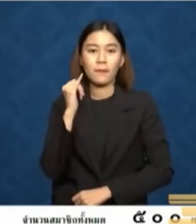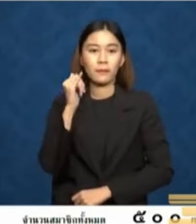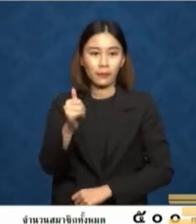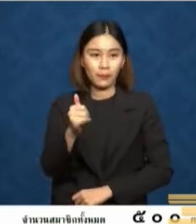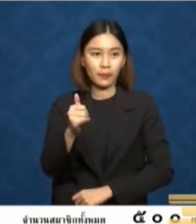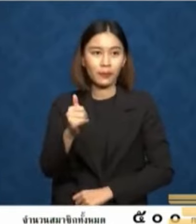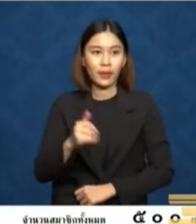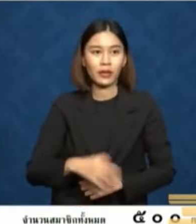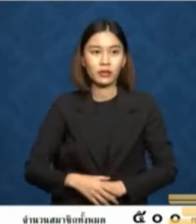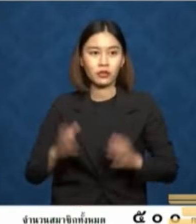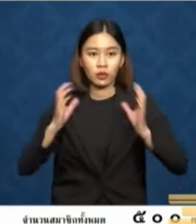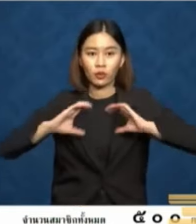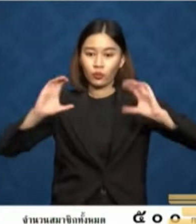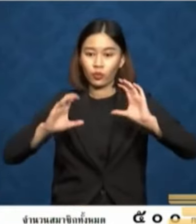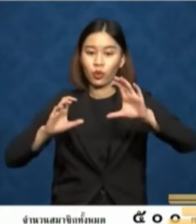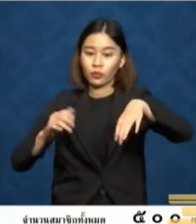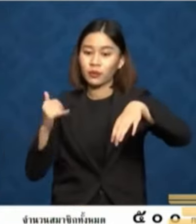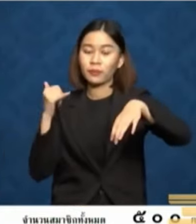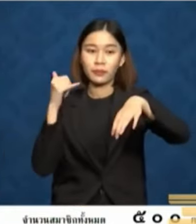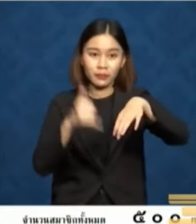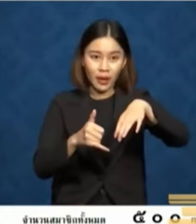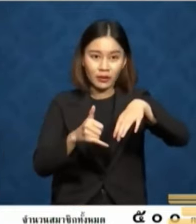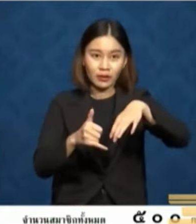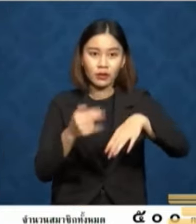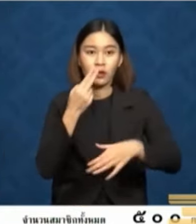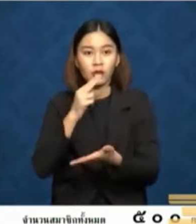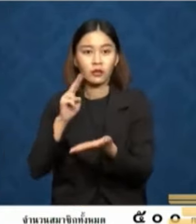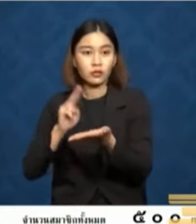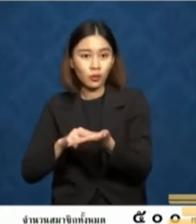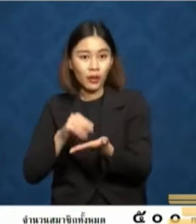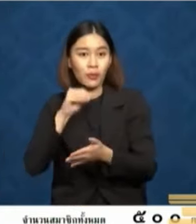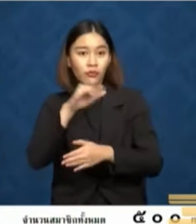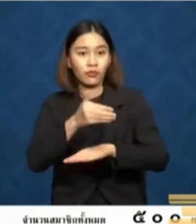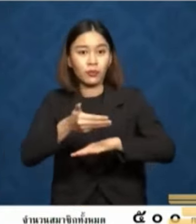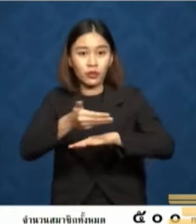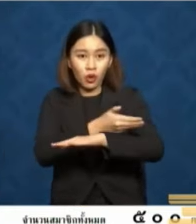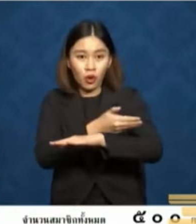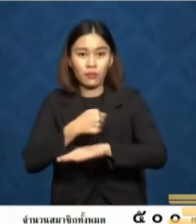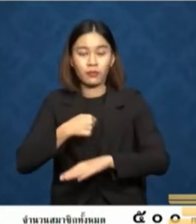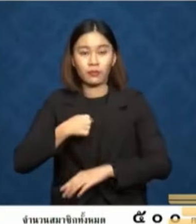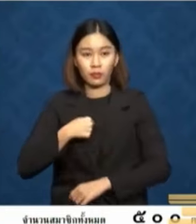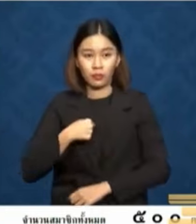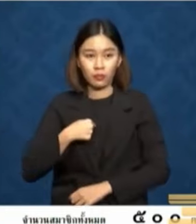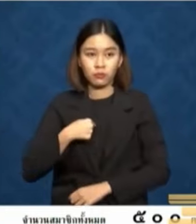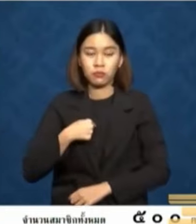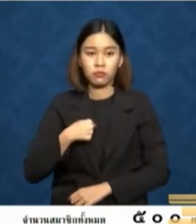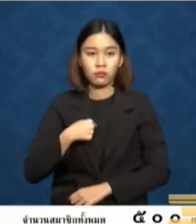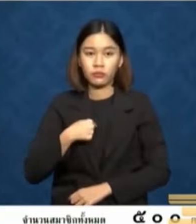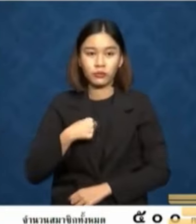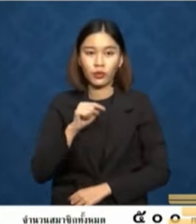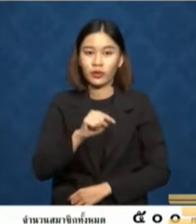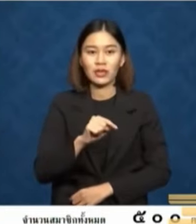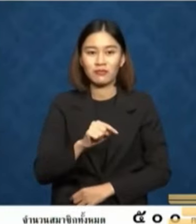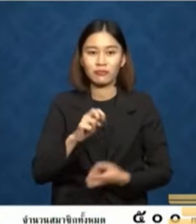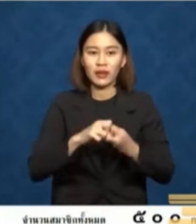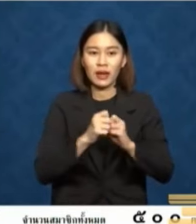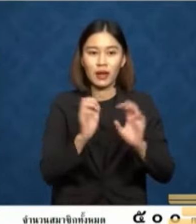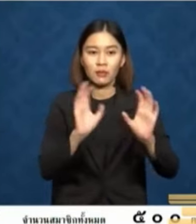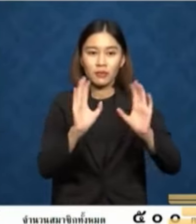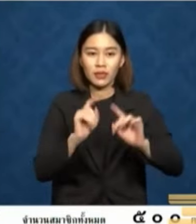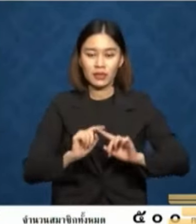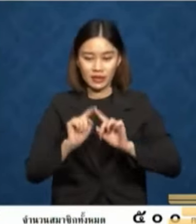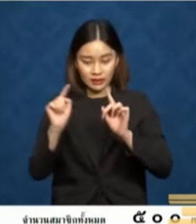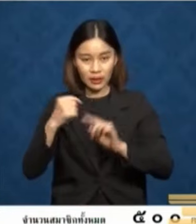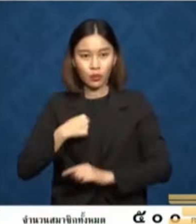ทำเนียบท่านจะขออนุญาตหรือทำหนังสือแจ้งล่วงหน้าผมไม่ได้ประเด็นไม่ได้อยู่ตรงนั้นครับแต่